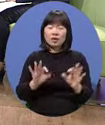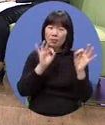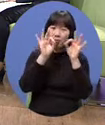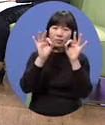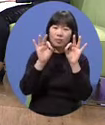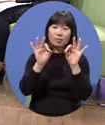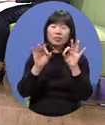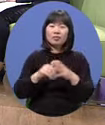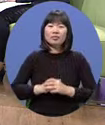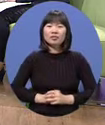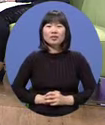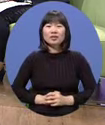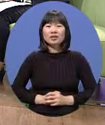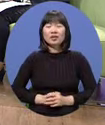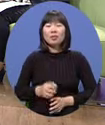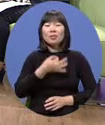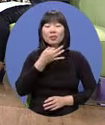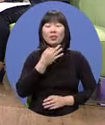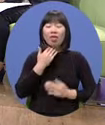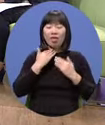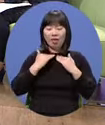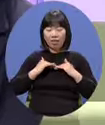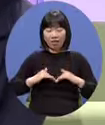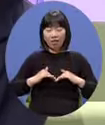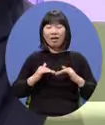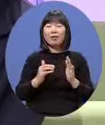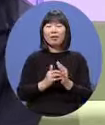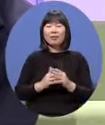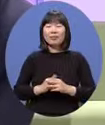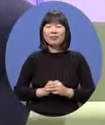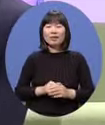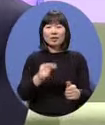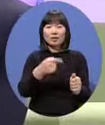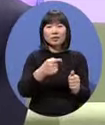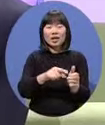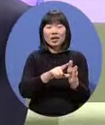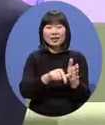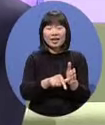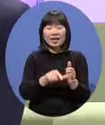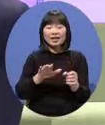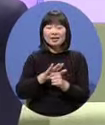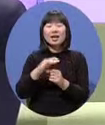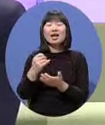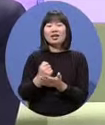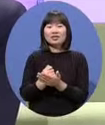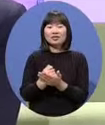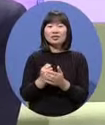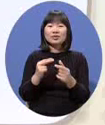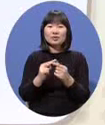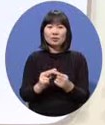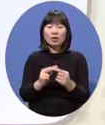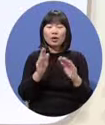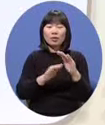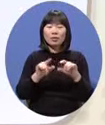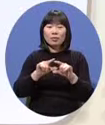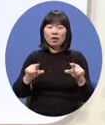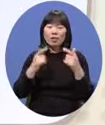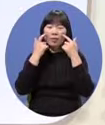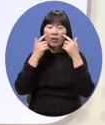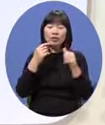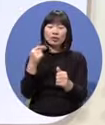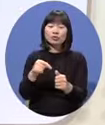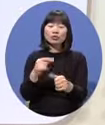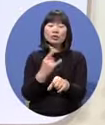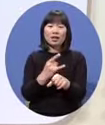보시면 네. 네. 목소리가 다 가라앉으셨네요. 네. 훈육하실 때 애정을 가지고 그다음에 공평하고 명확하게